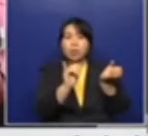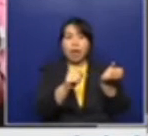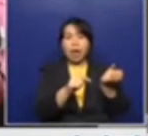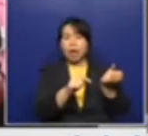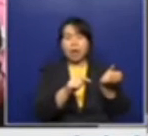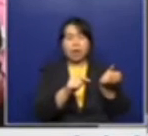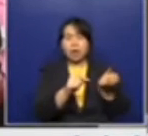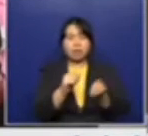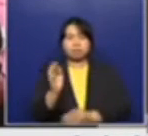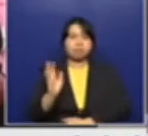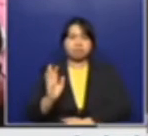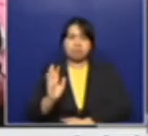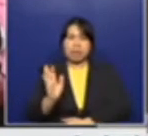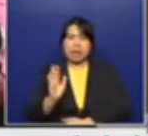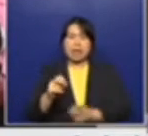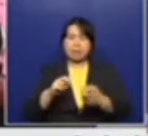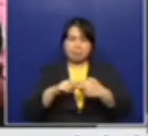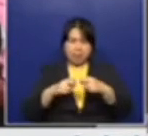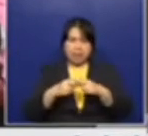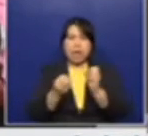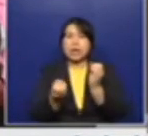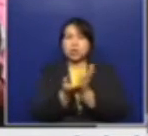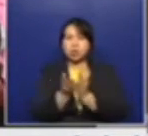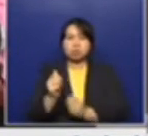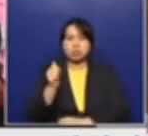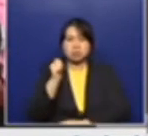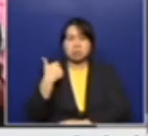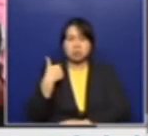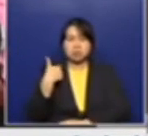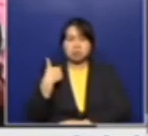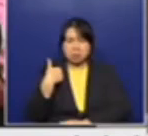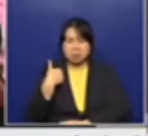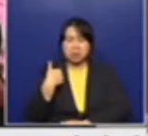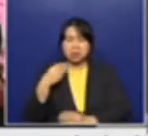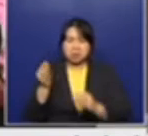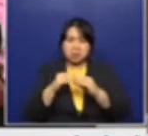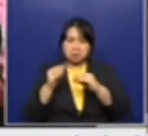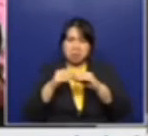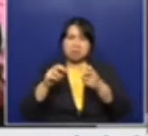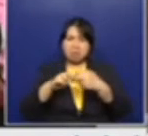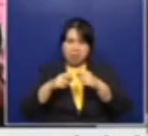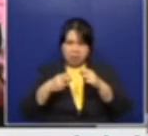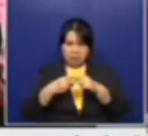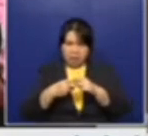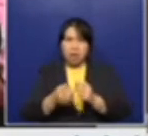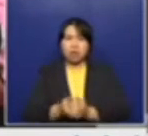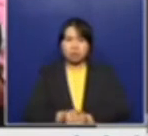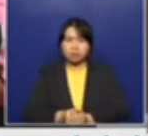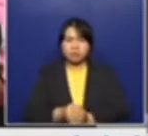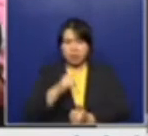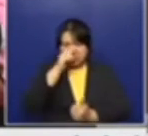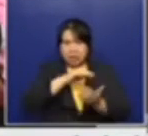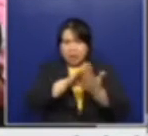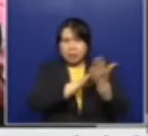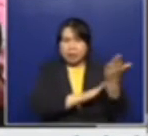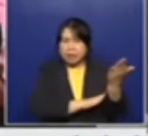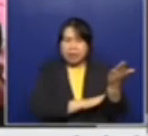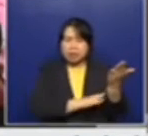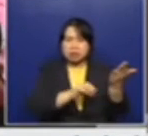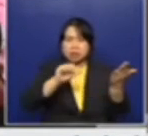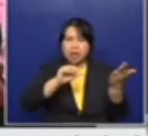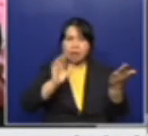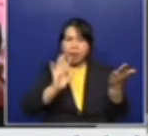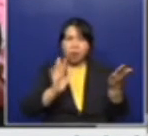ญผมคิดว่าผลเสียน่าจะเกิดขึ้นมากกว่าจะเป็นผลดีต่อประเทศชาติกันต่อไป